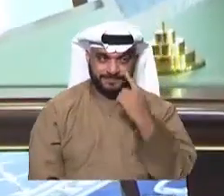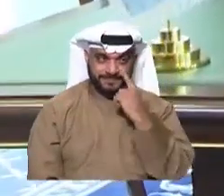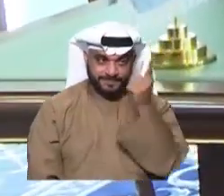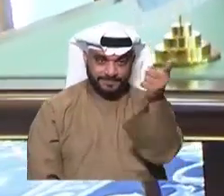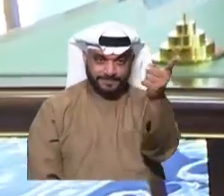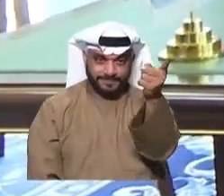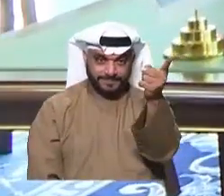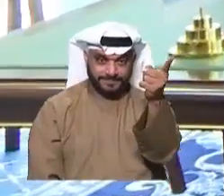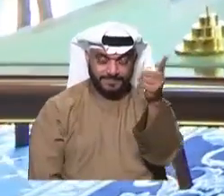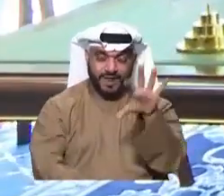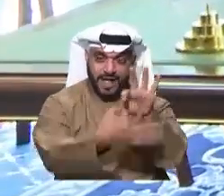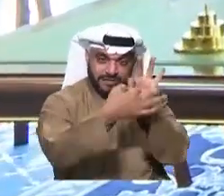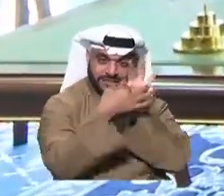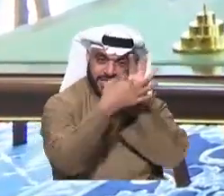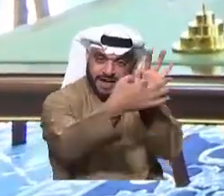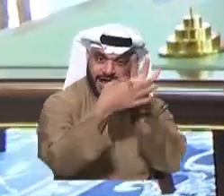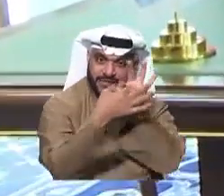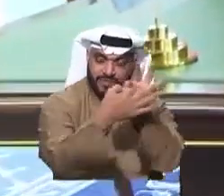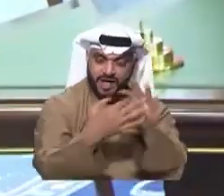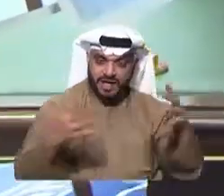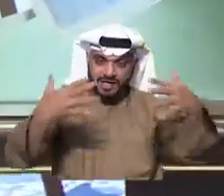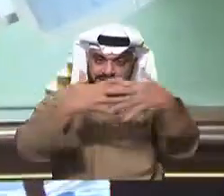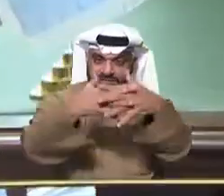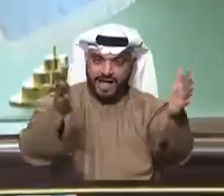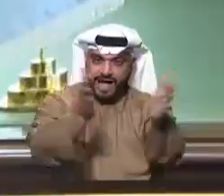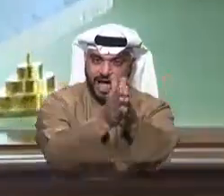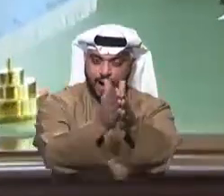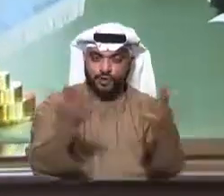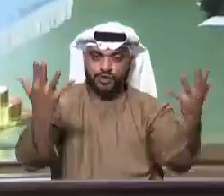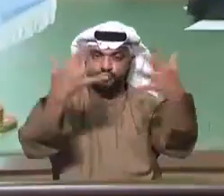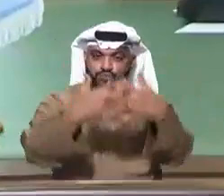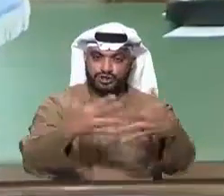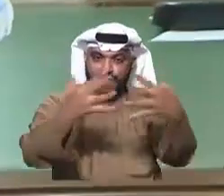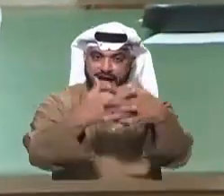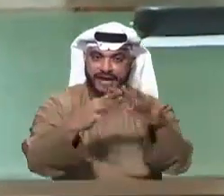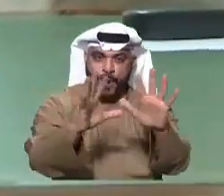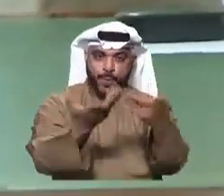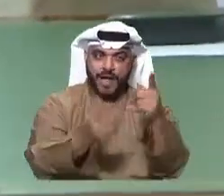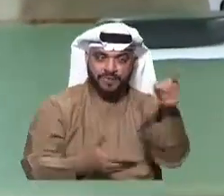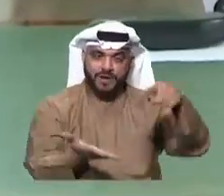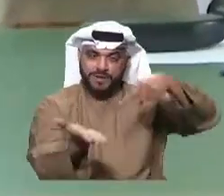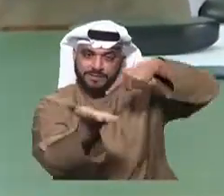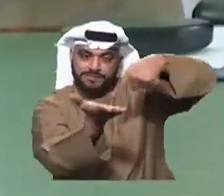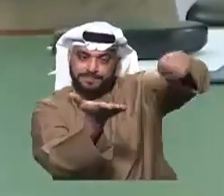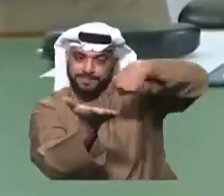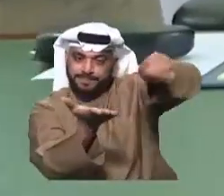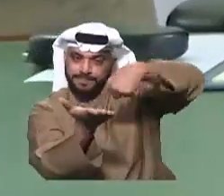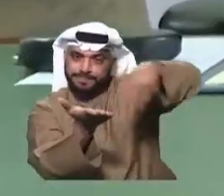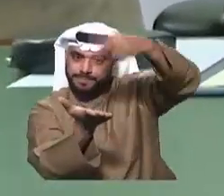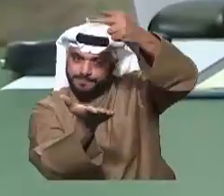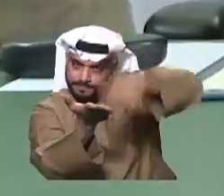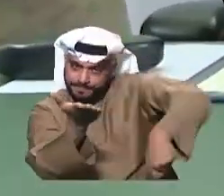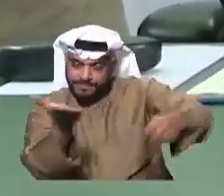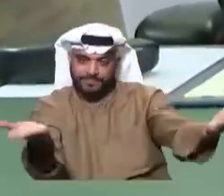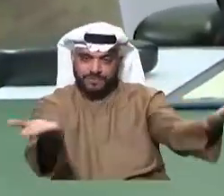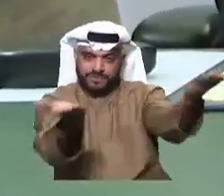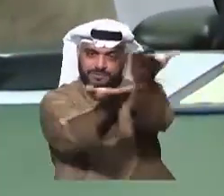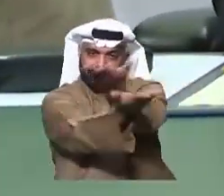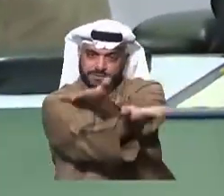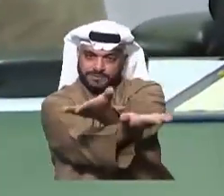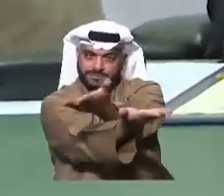تعاون جديد لشراكة إنسانية جديدة. وعلى هذا السياق وقع الصندوق الكويتي للتنمية الاقتصادية